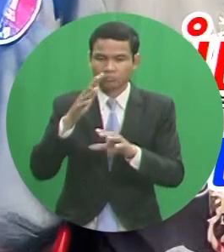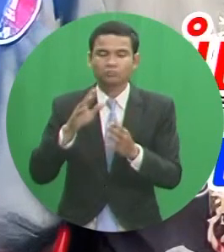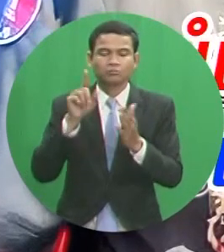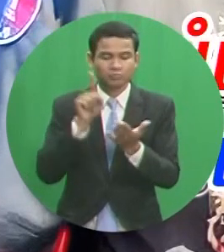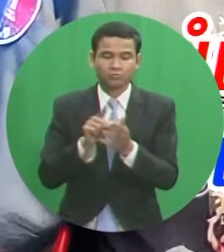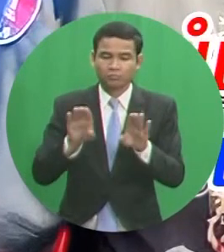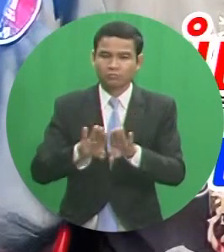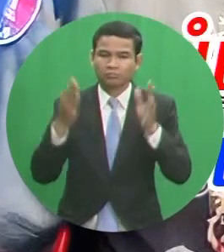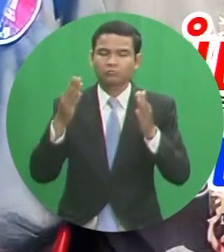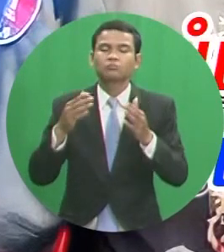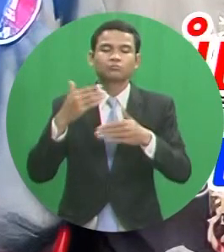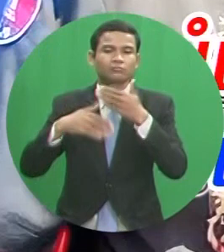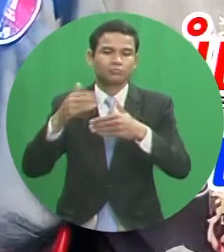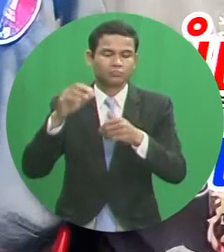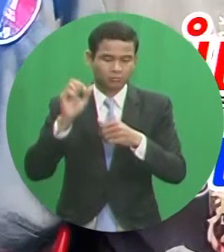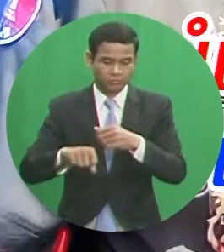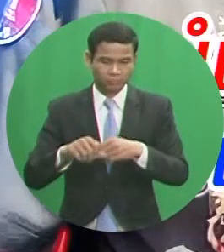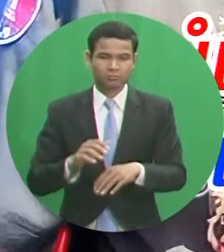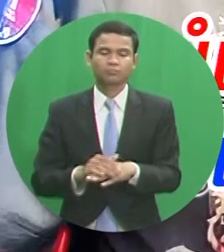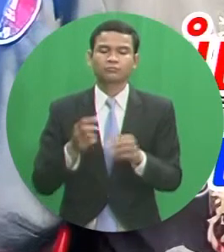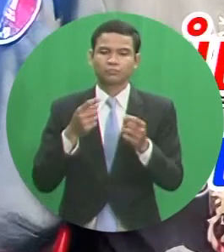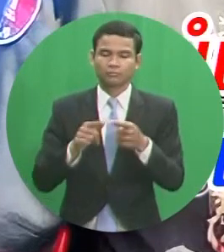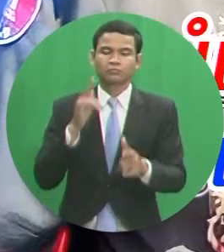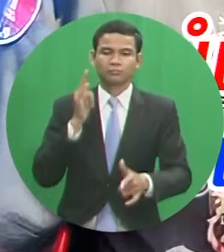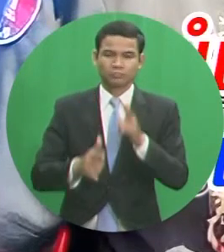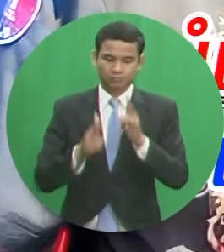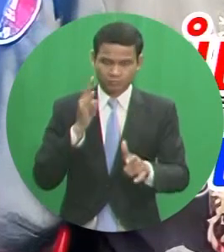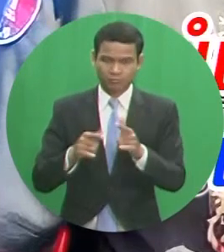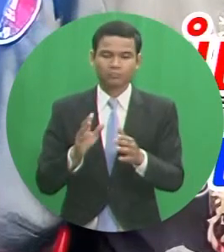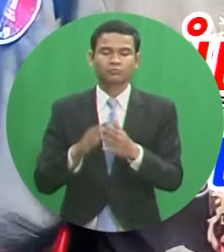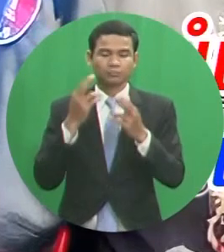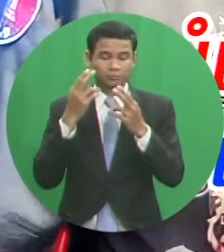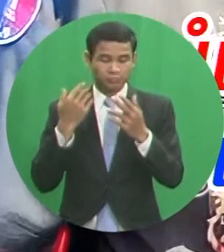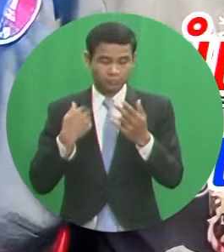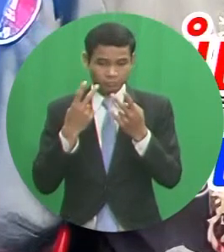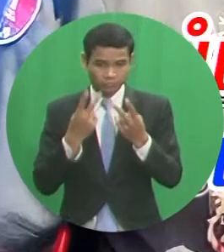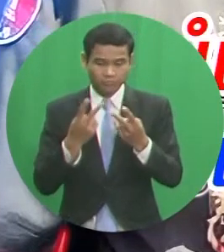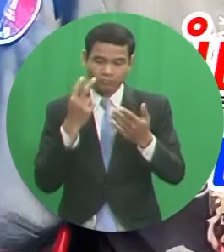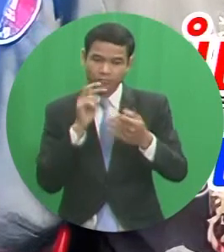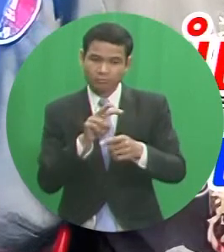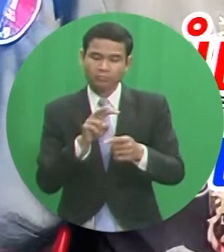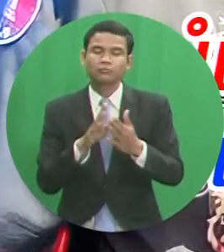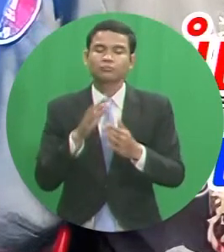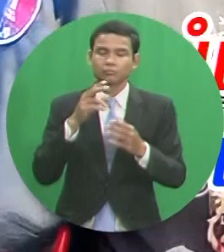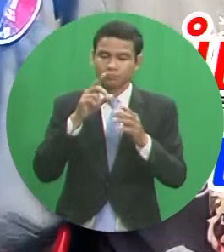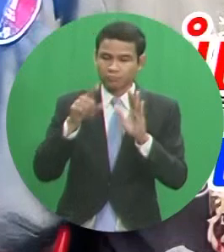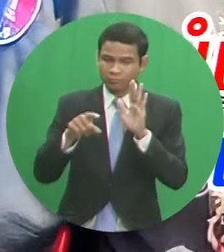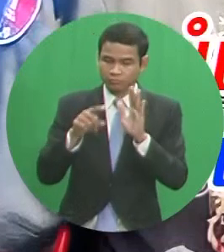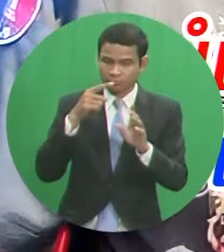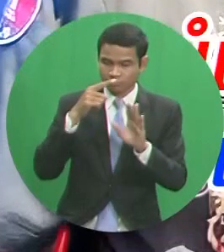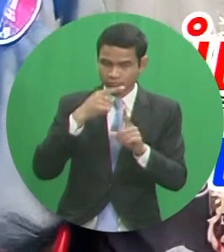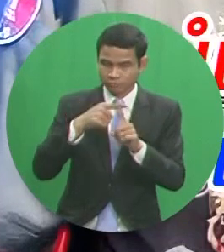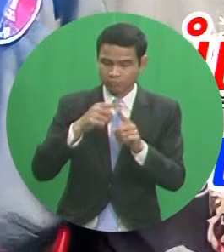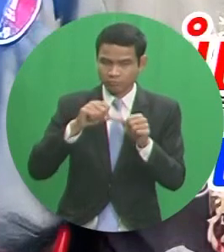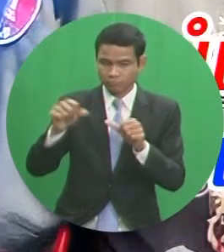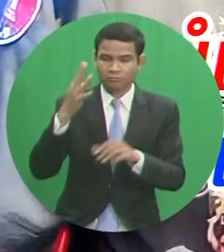เอเกะดำนาคาปนได้ขนมกะในไดเคยทำเมียนวิจิมีนเตยบัดบรรท